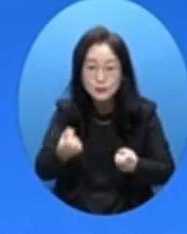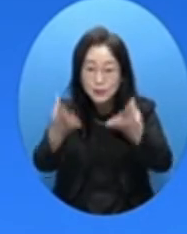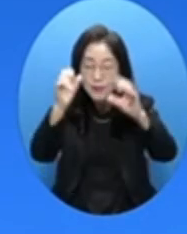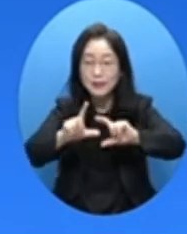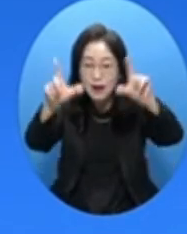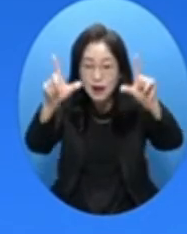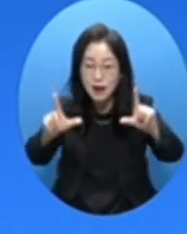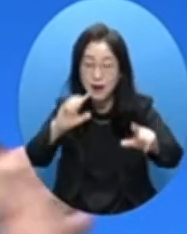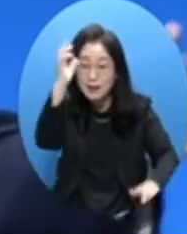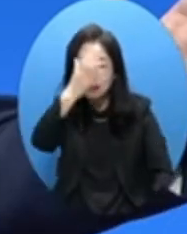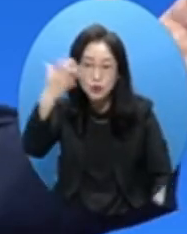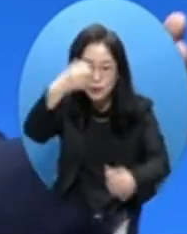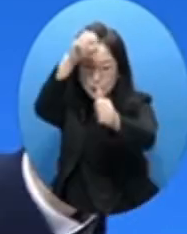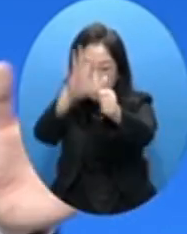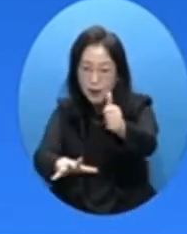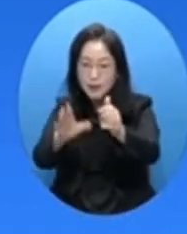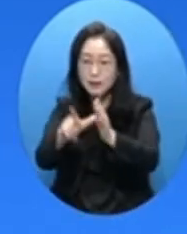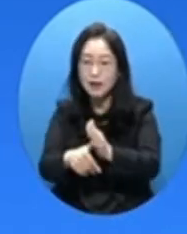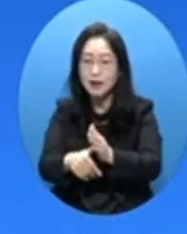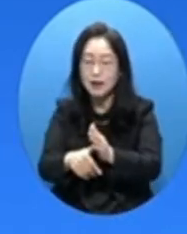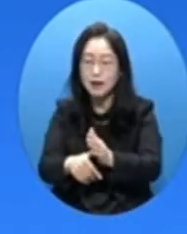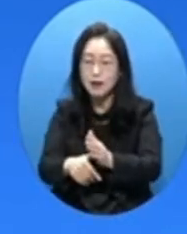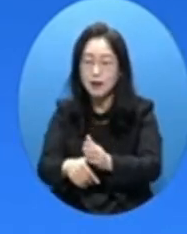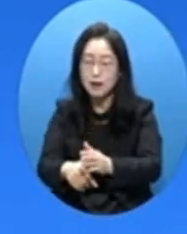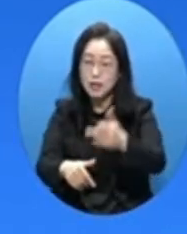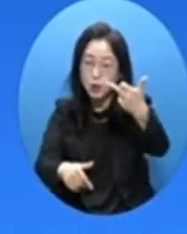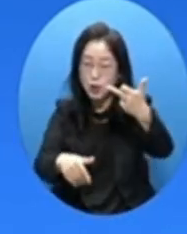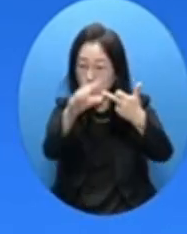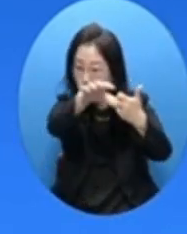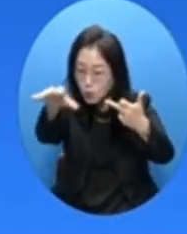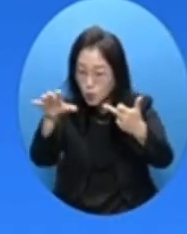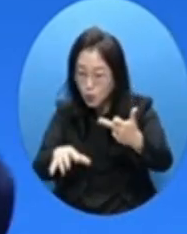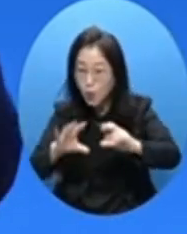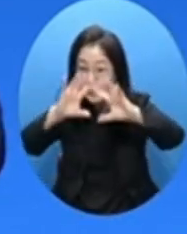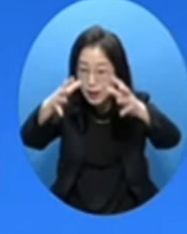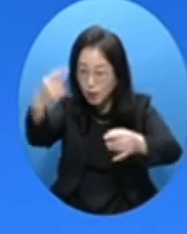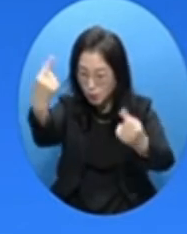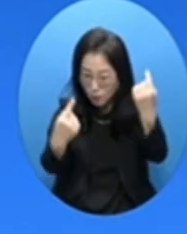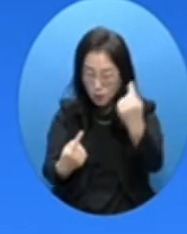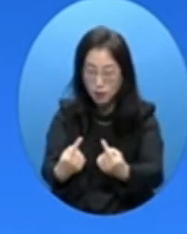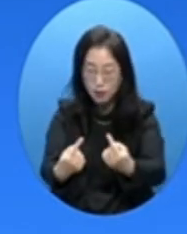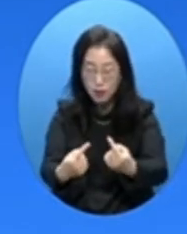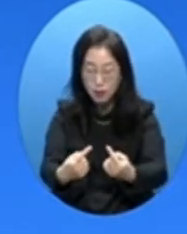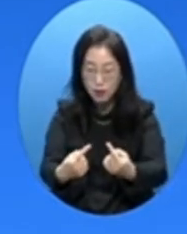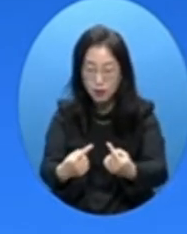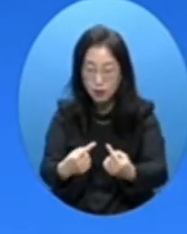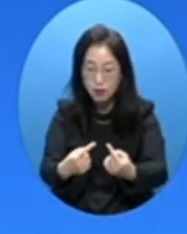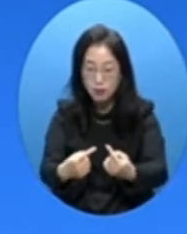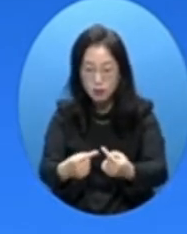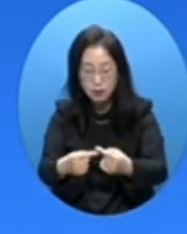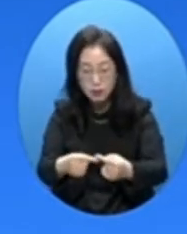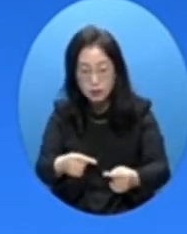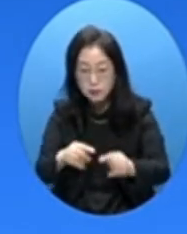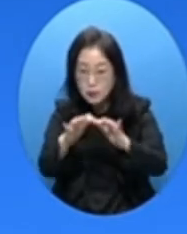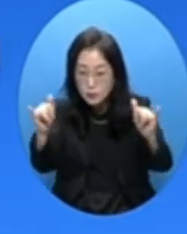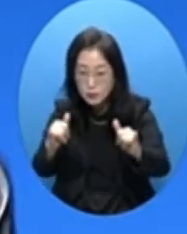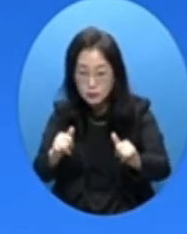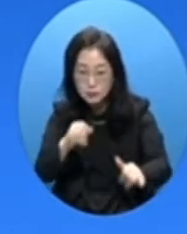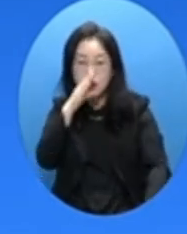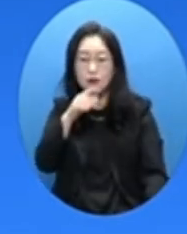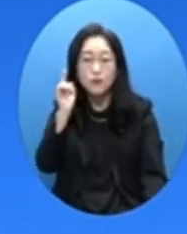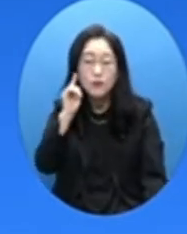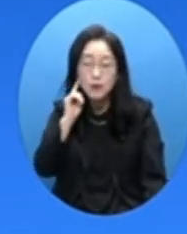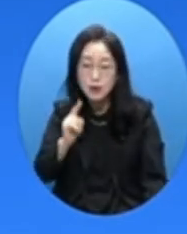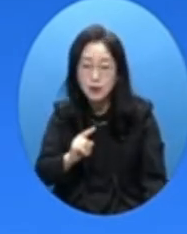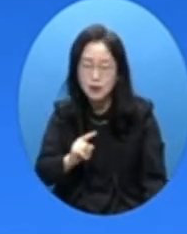설명감을 하실 때에 17개 지역에서 모여 온 저들에게 성령의 말 때 성령으로 말미암아 다 한